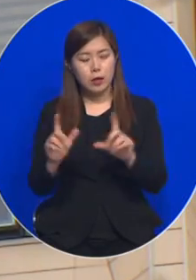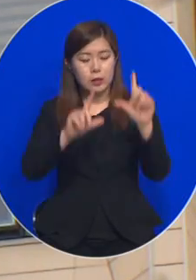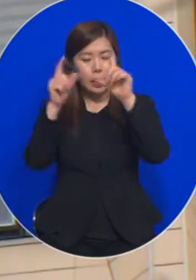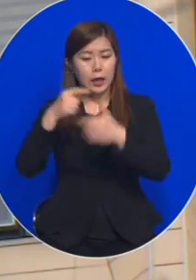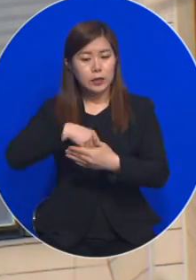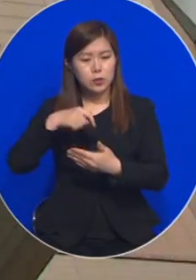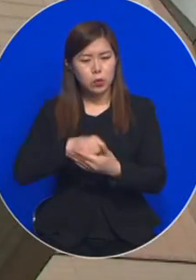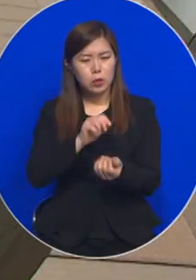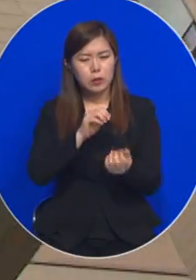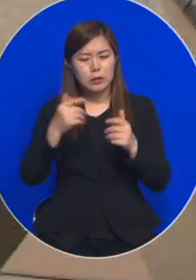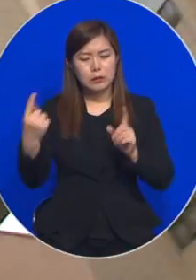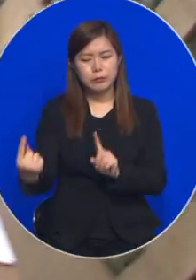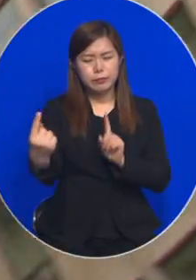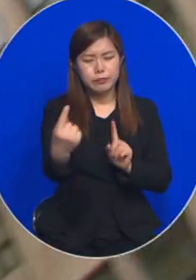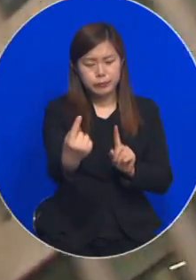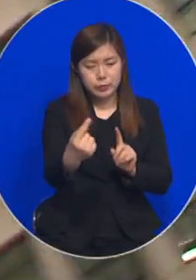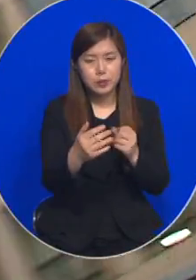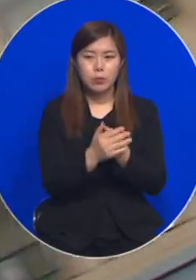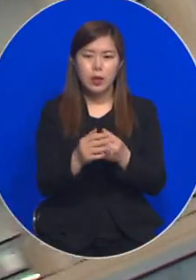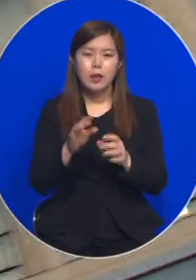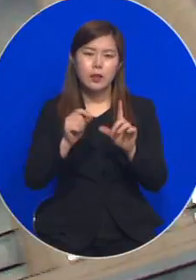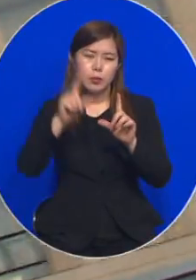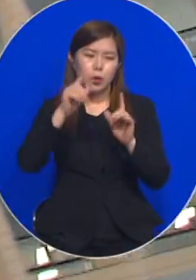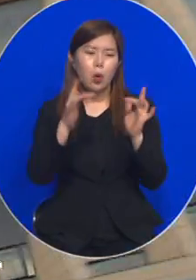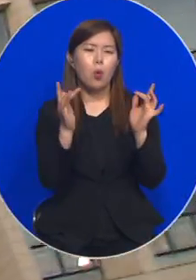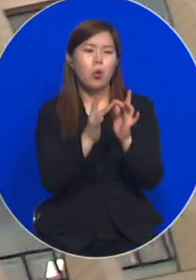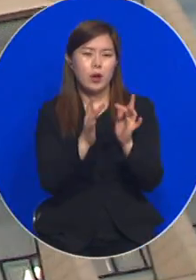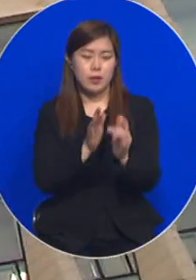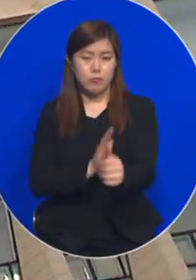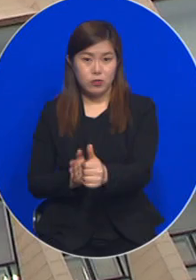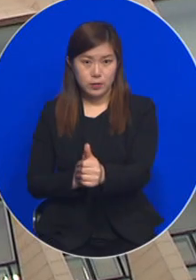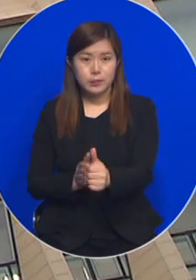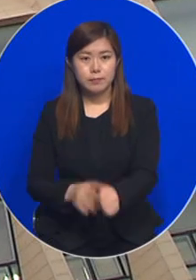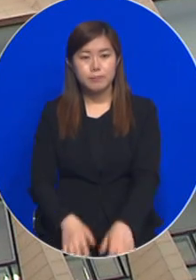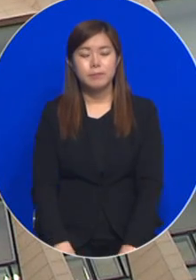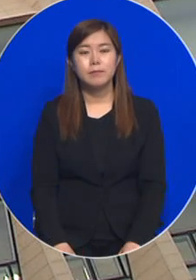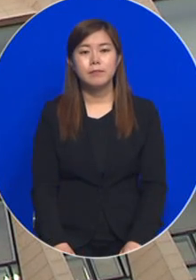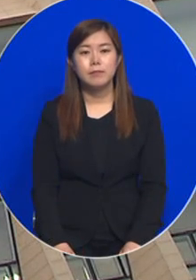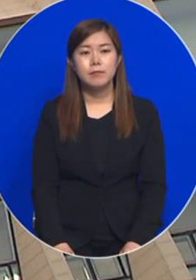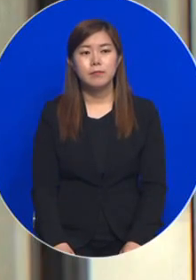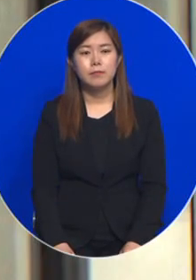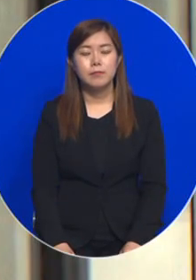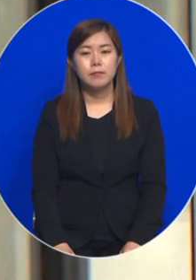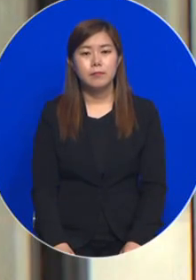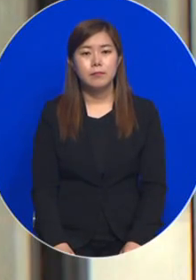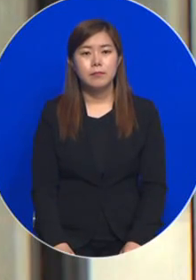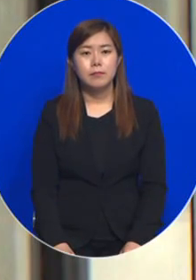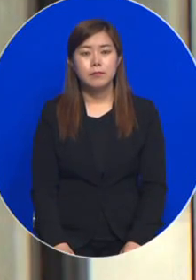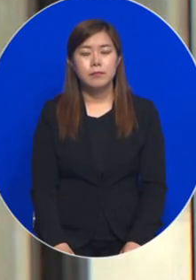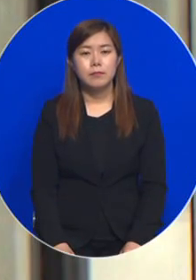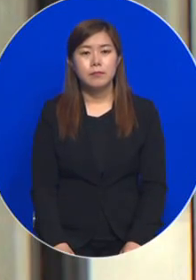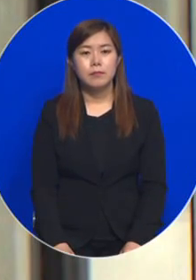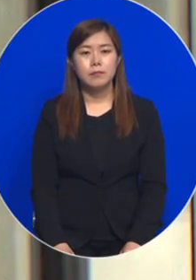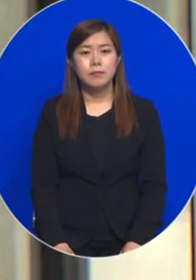거리두기 를 고려해 가급적 온라인으로 신청 해 주기에 당부했습니다 ktv 이수복 입니다